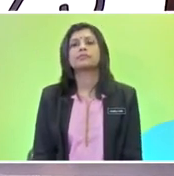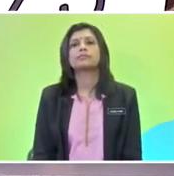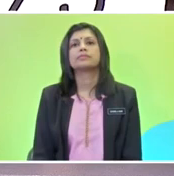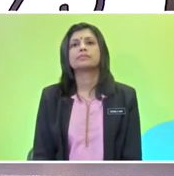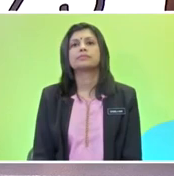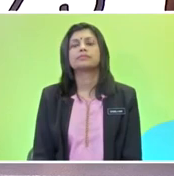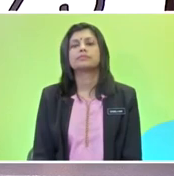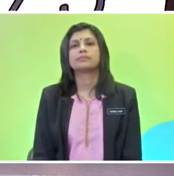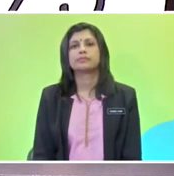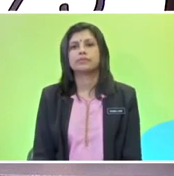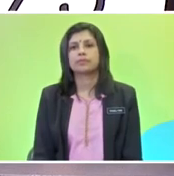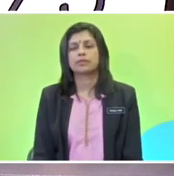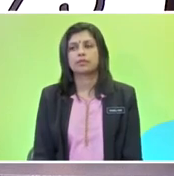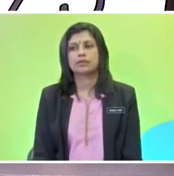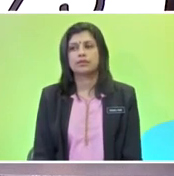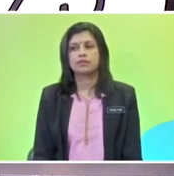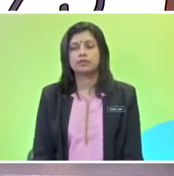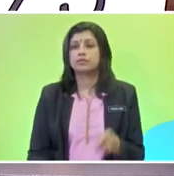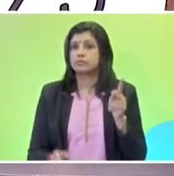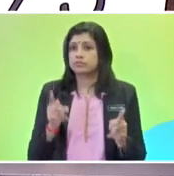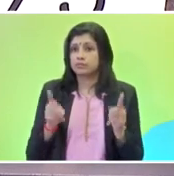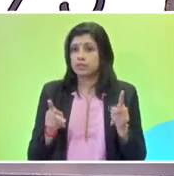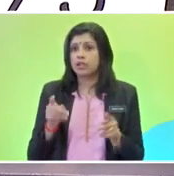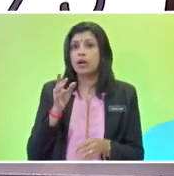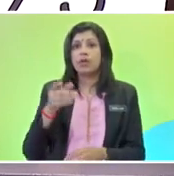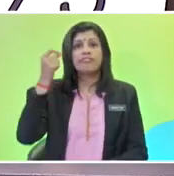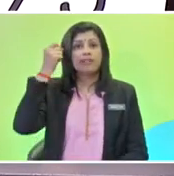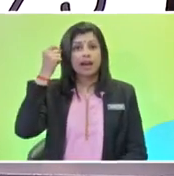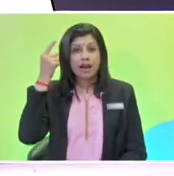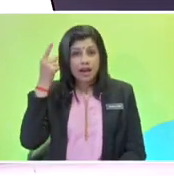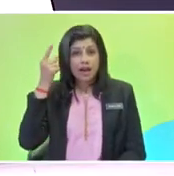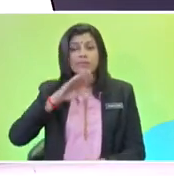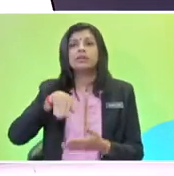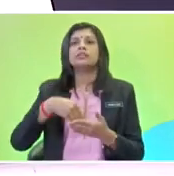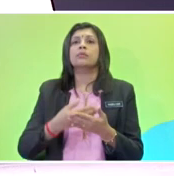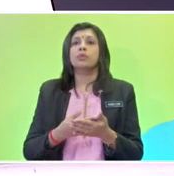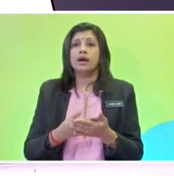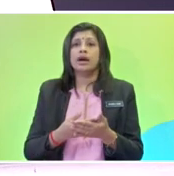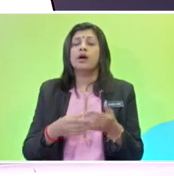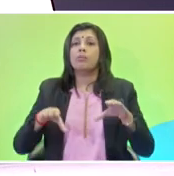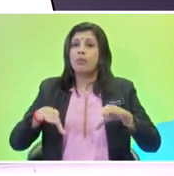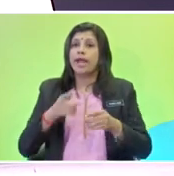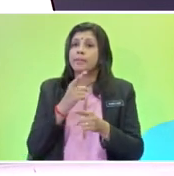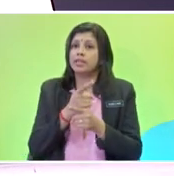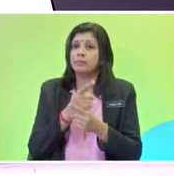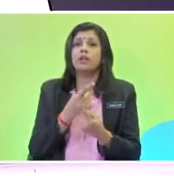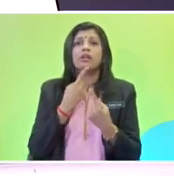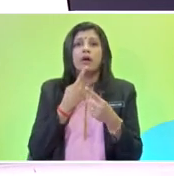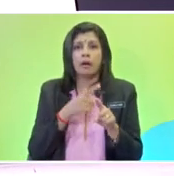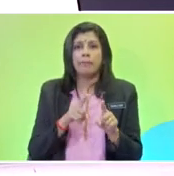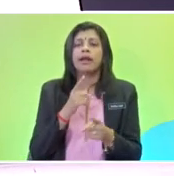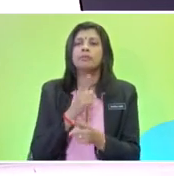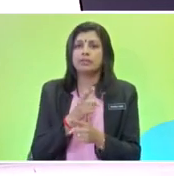bergabung kita. Sekiranya betul konsep kita, betul jalan kira kita, betullah jawapan kita. Jadi itu